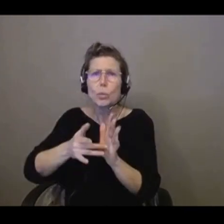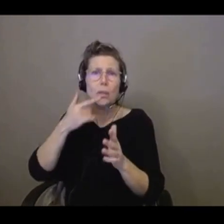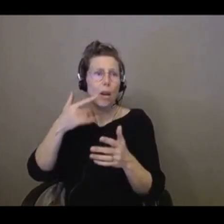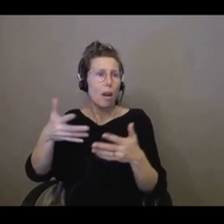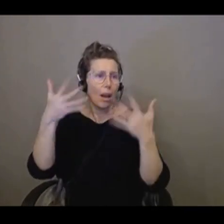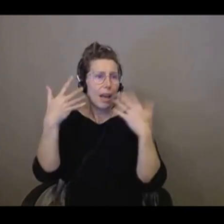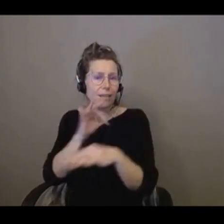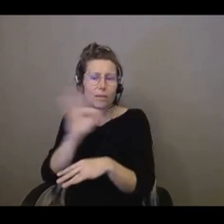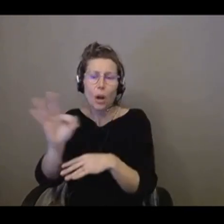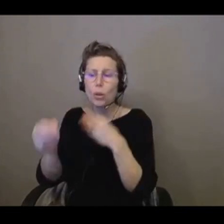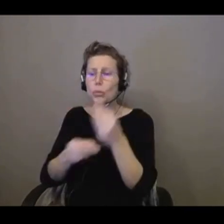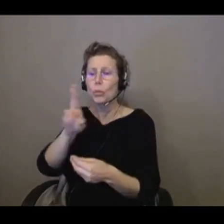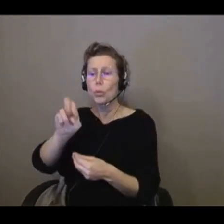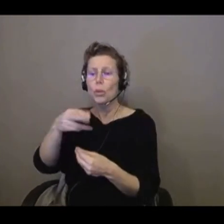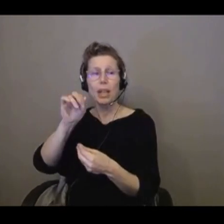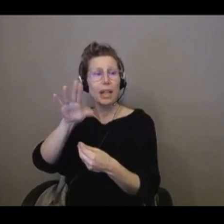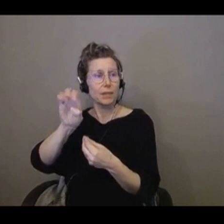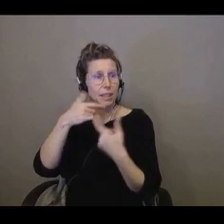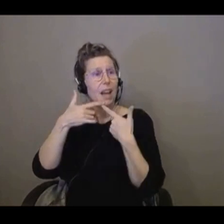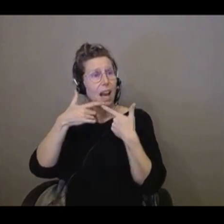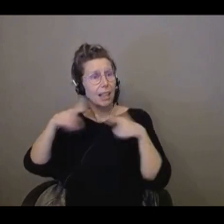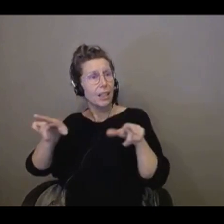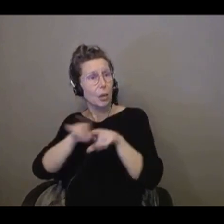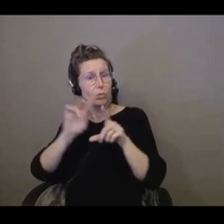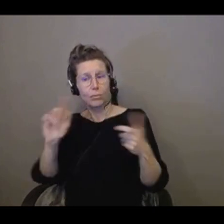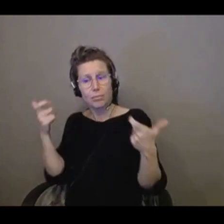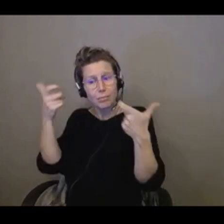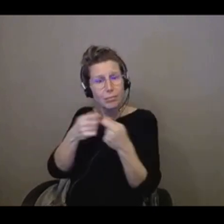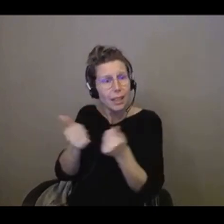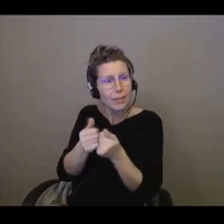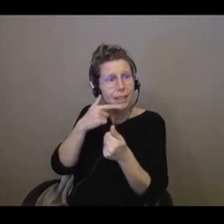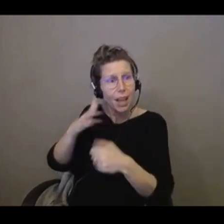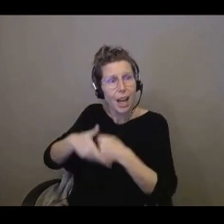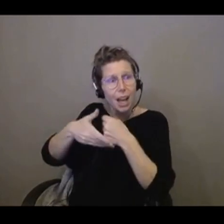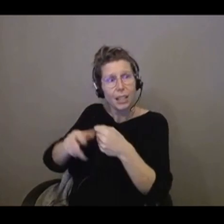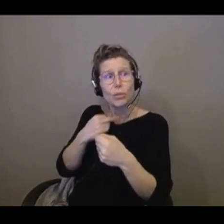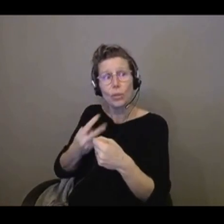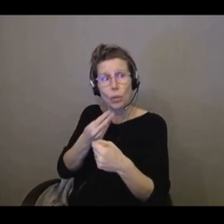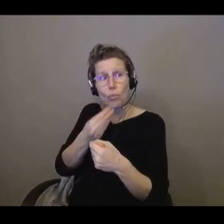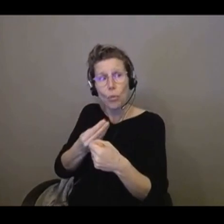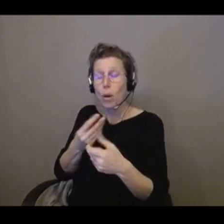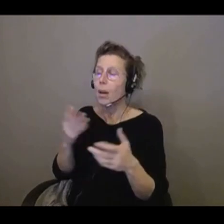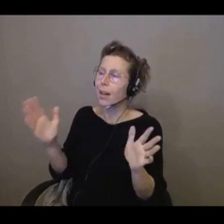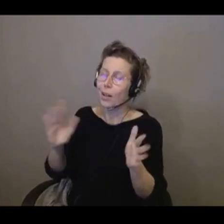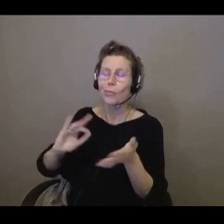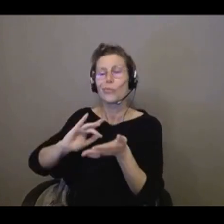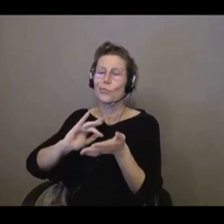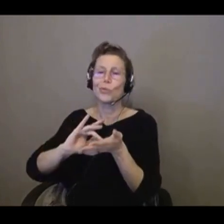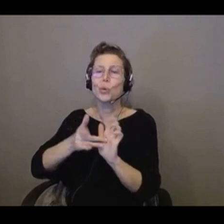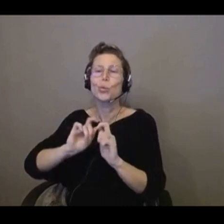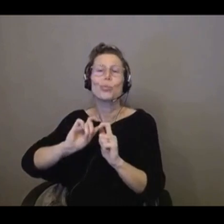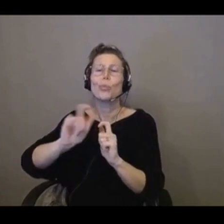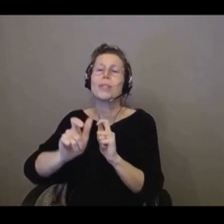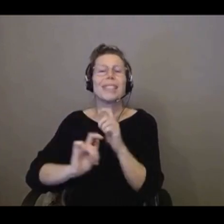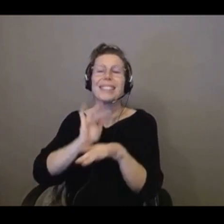et compatibles avec les assistants vocaux, par exemple? Alors, pas tous les process du site. Donc on